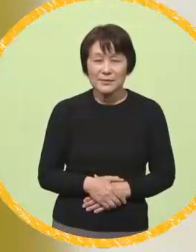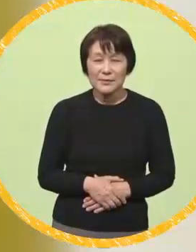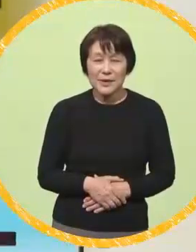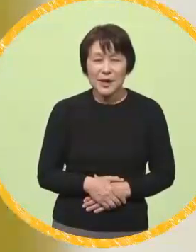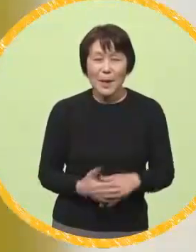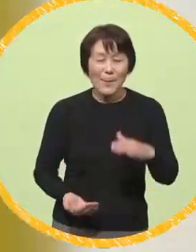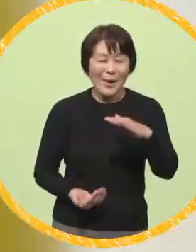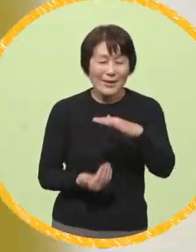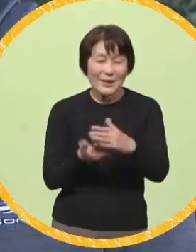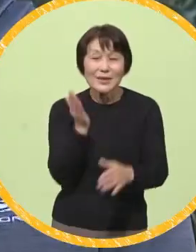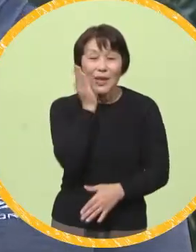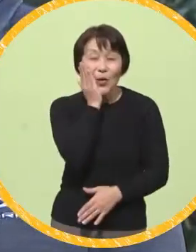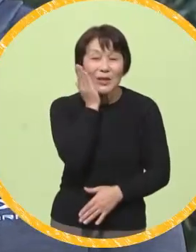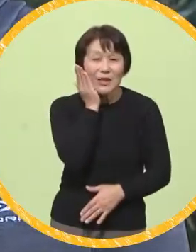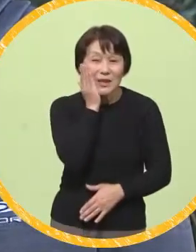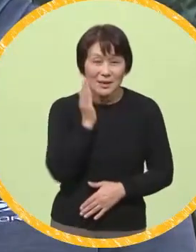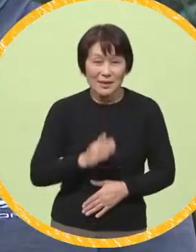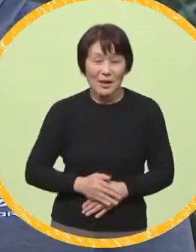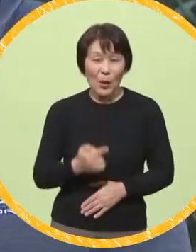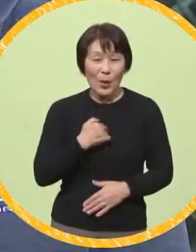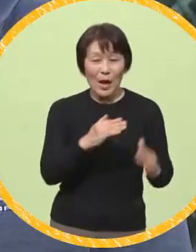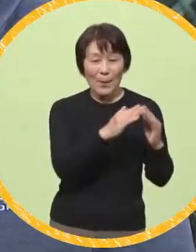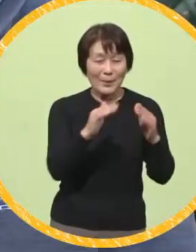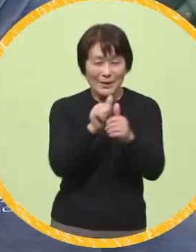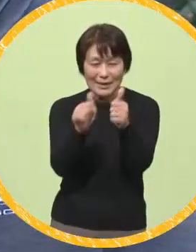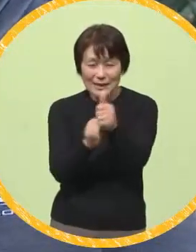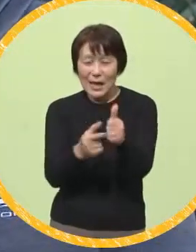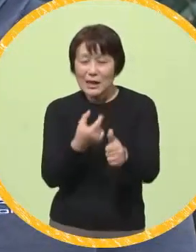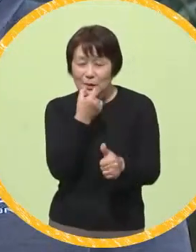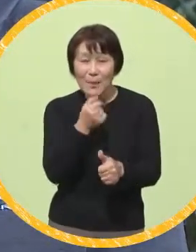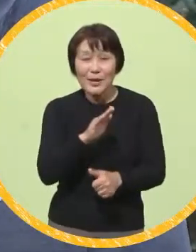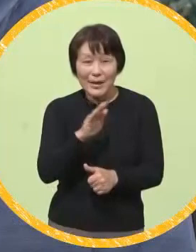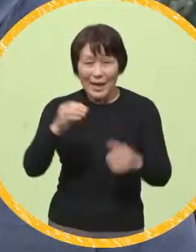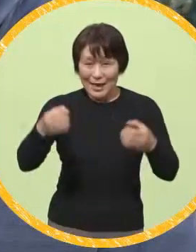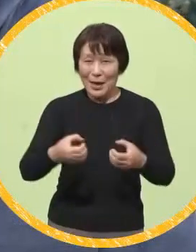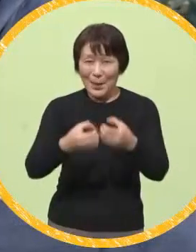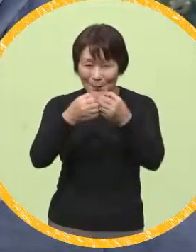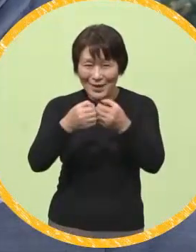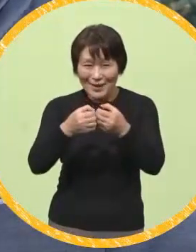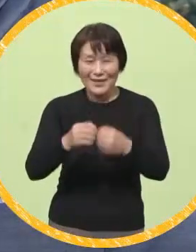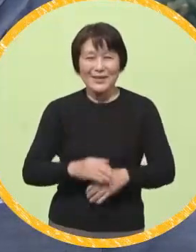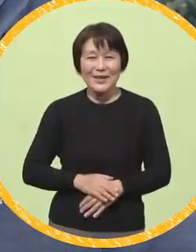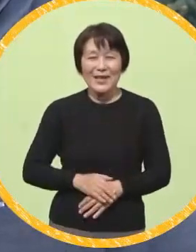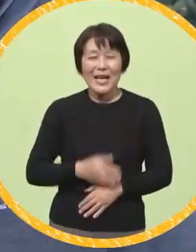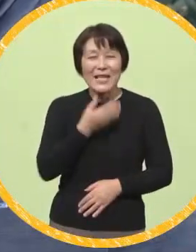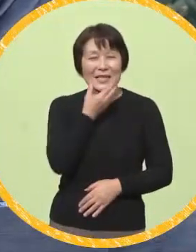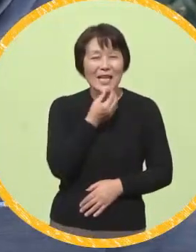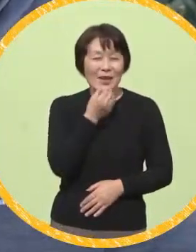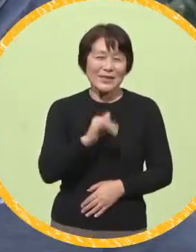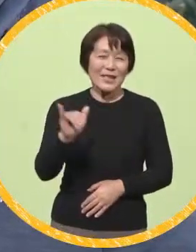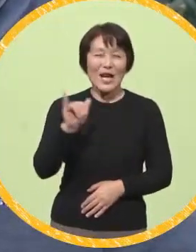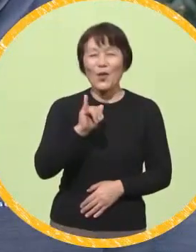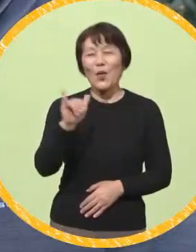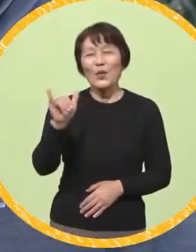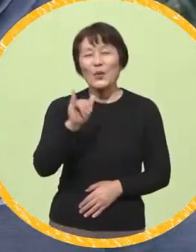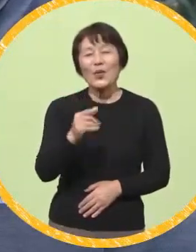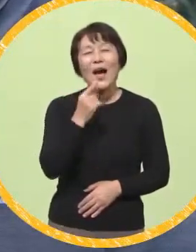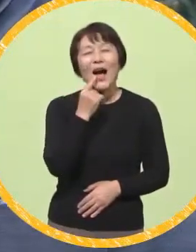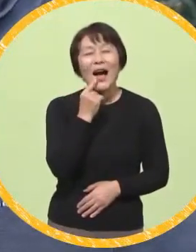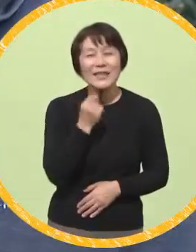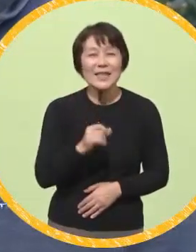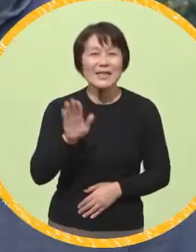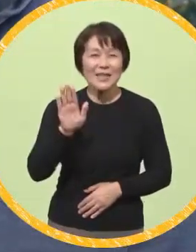しい。 我が町つまみで乾杯、二宮町のオリーブは幸せなご夫婦の味で